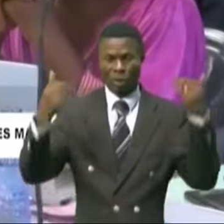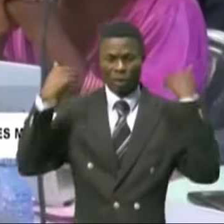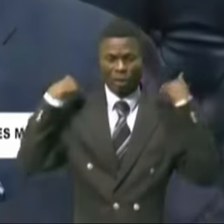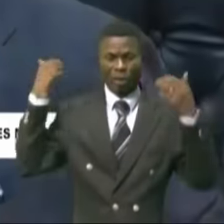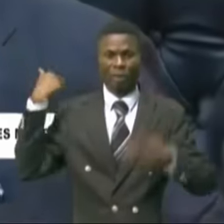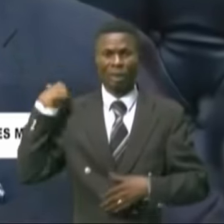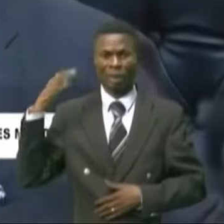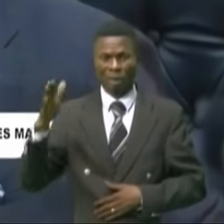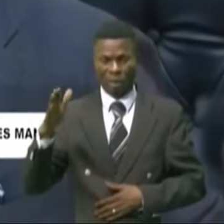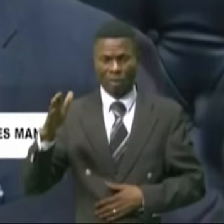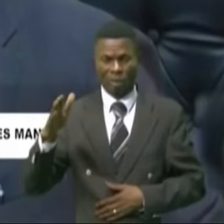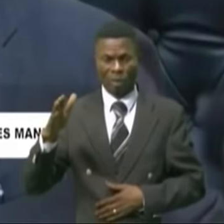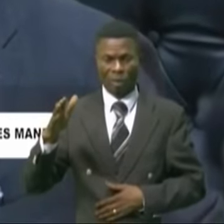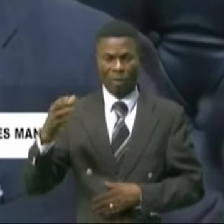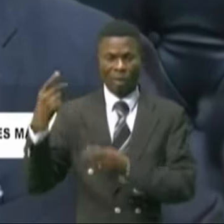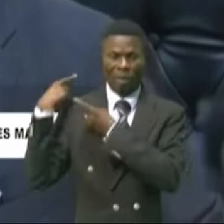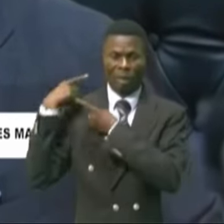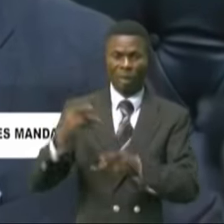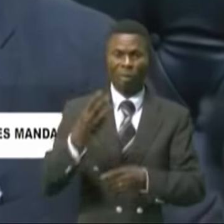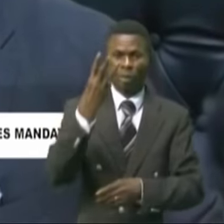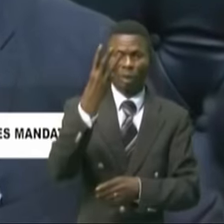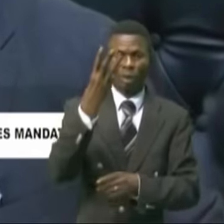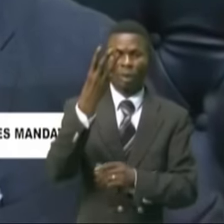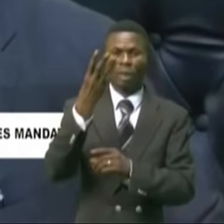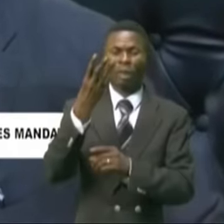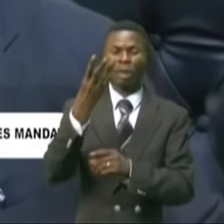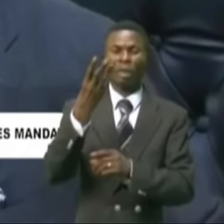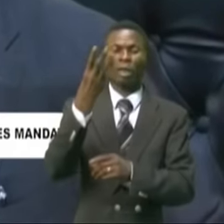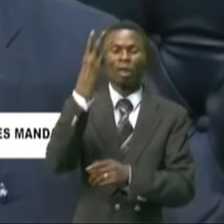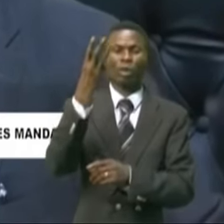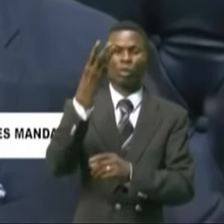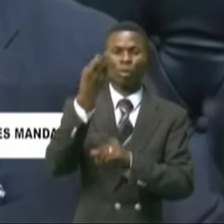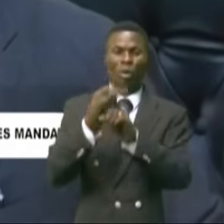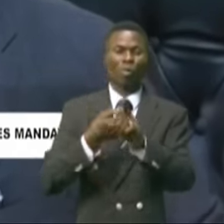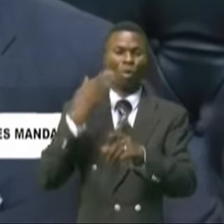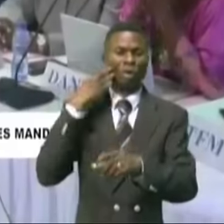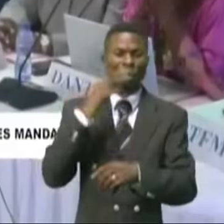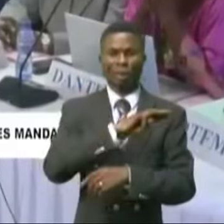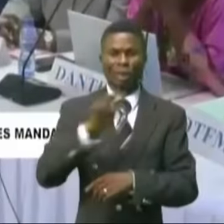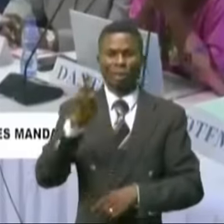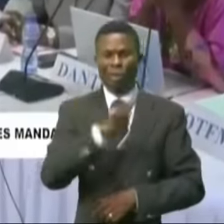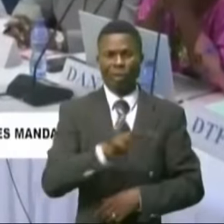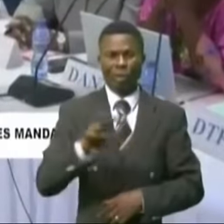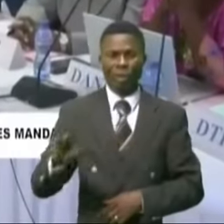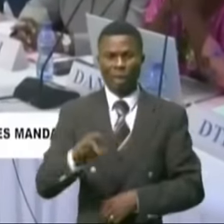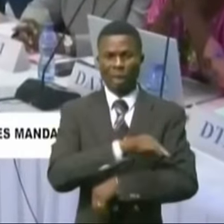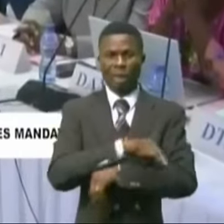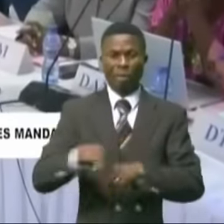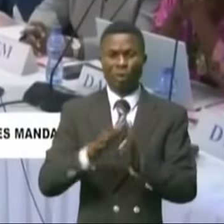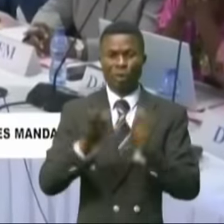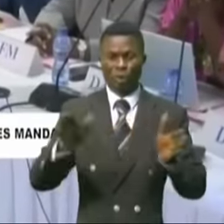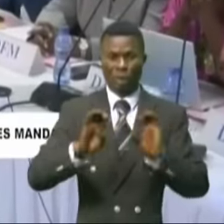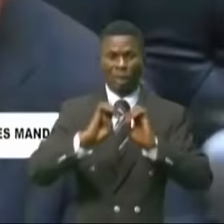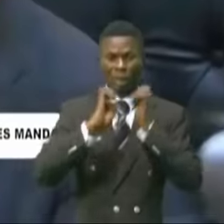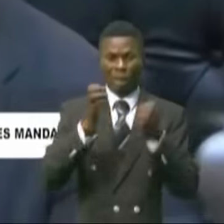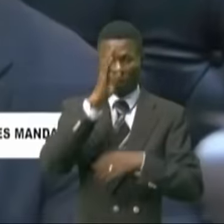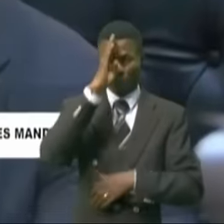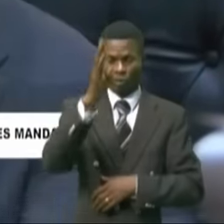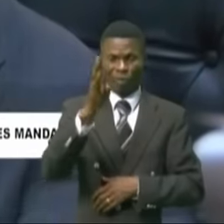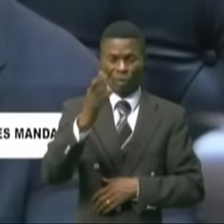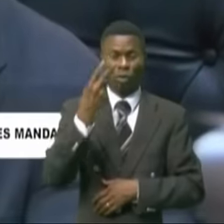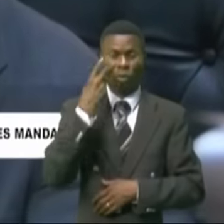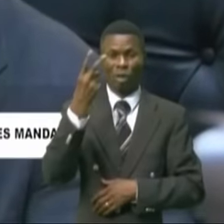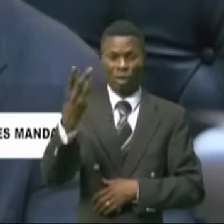l'État, depuis le 3 septembre 2022, l'actuelle direction générale, fidèle à sa